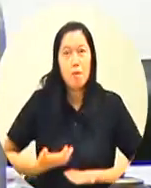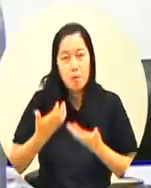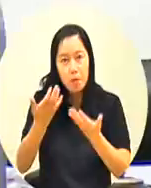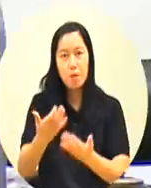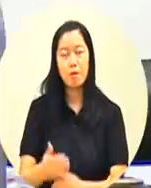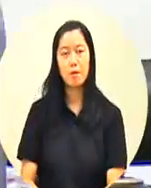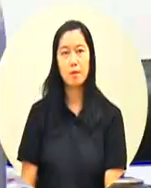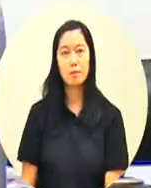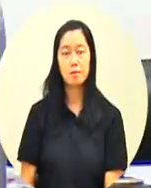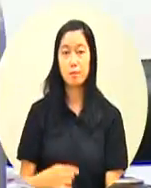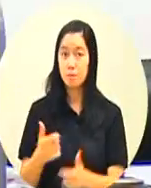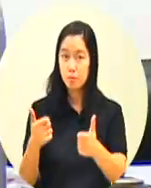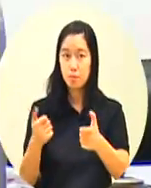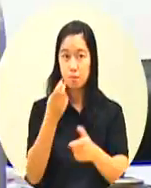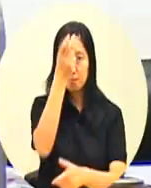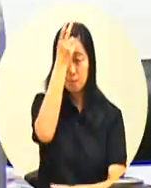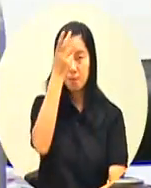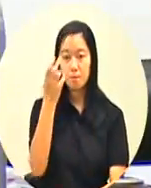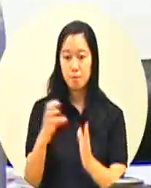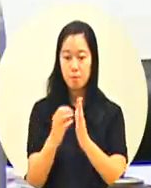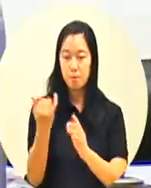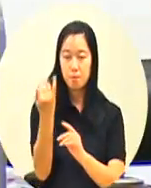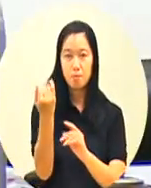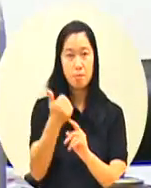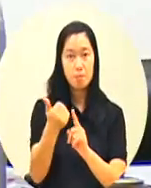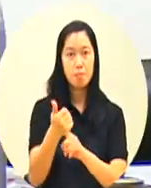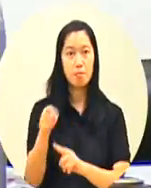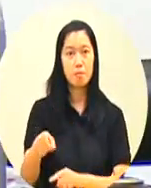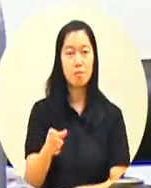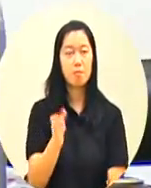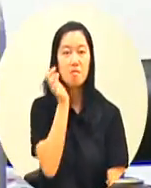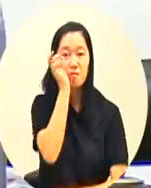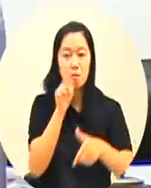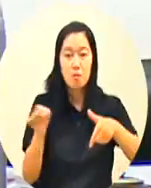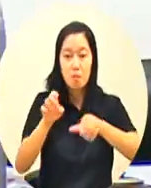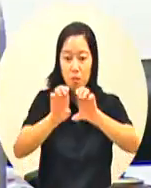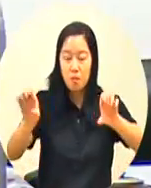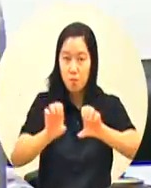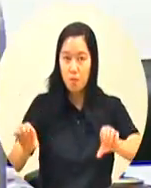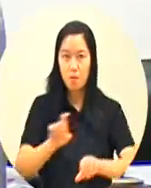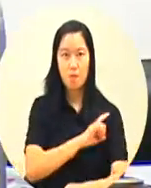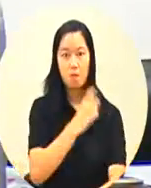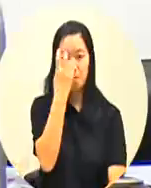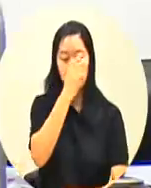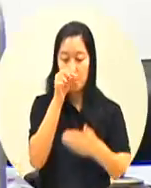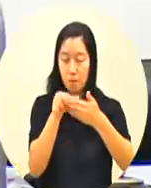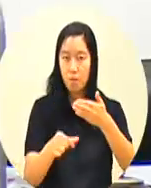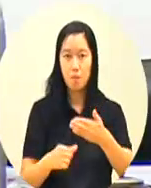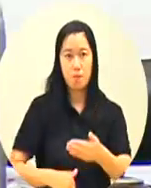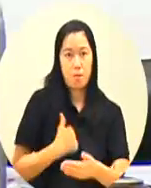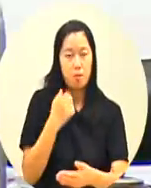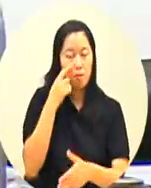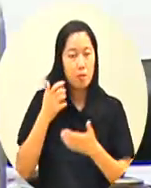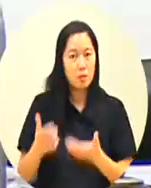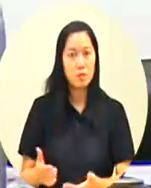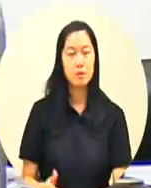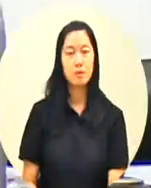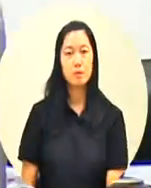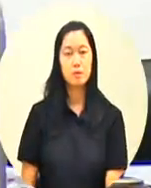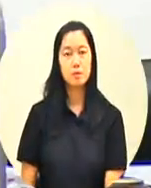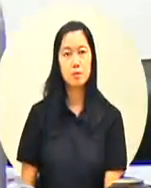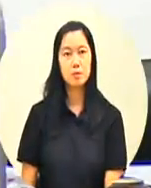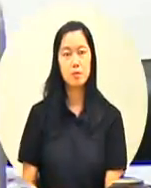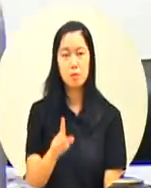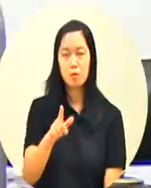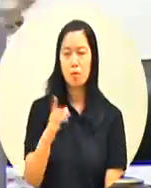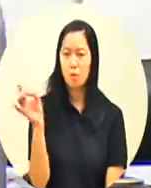谢曾局长。其实这个石化管线的这个自治条例，其实它非常的重要。好，这些我们从来